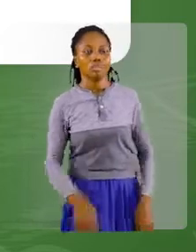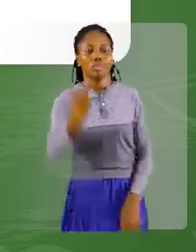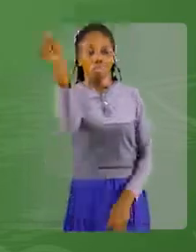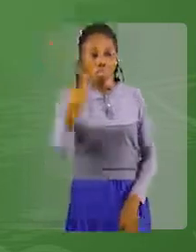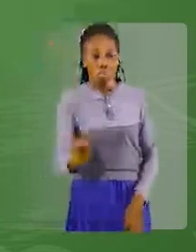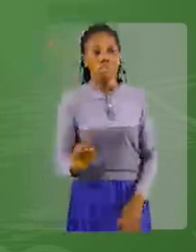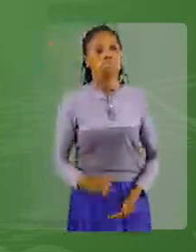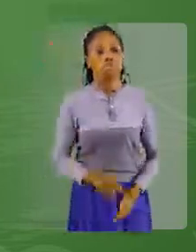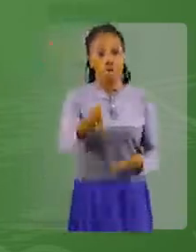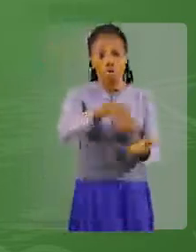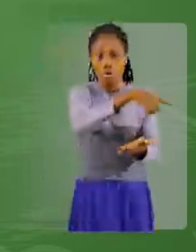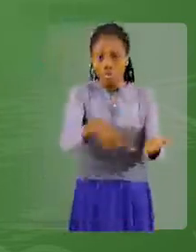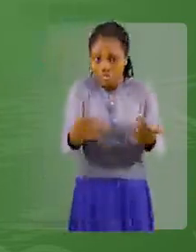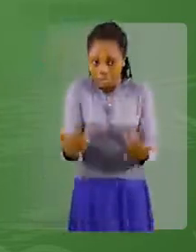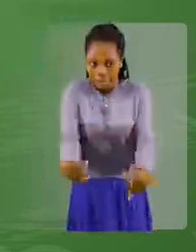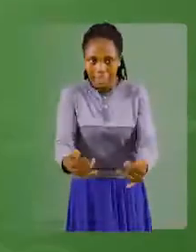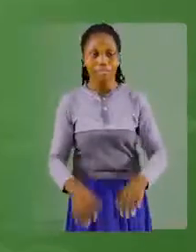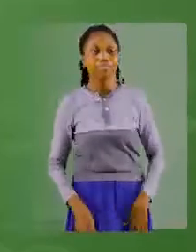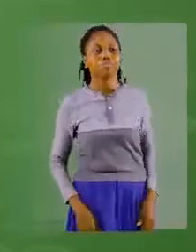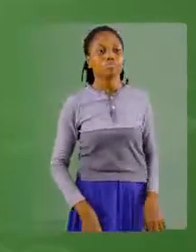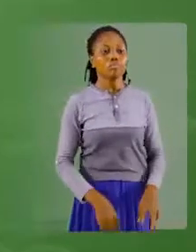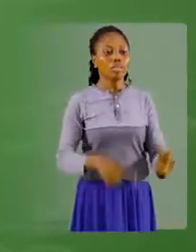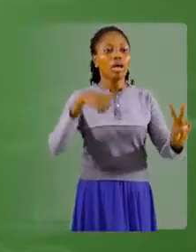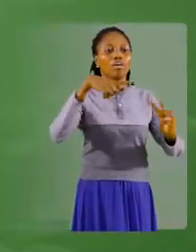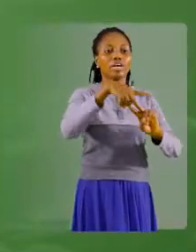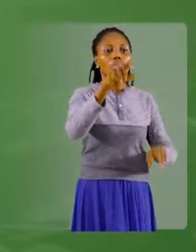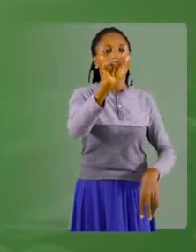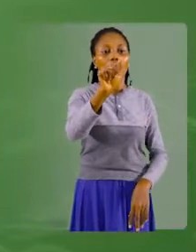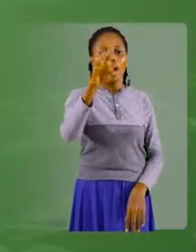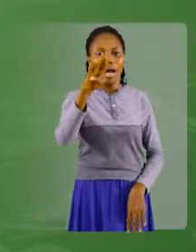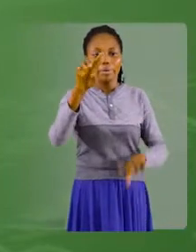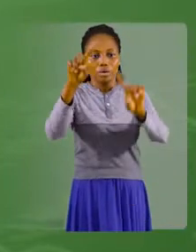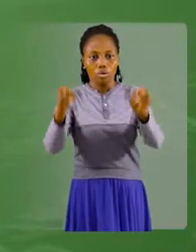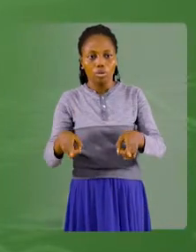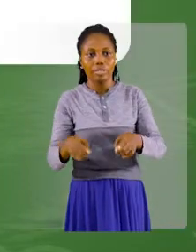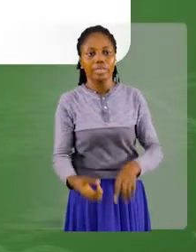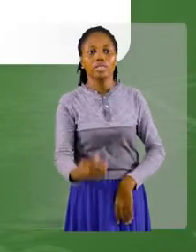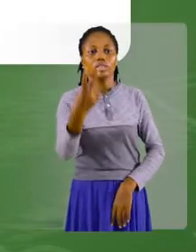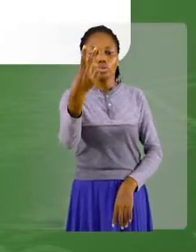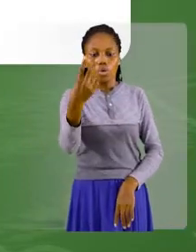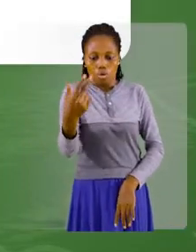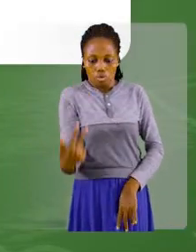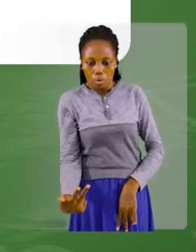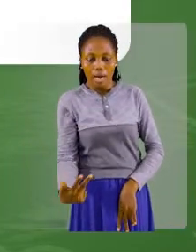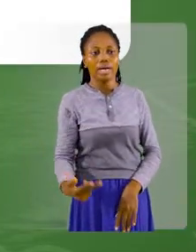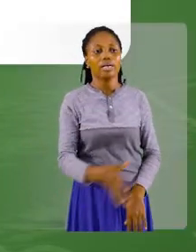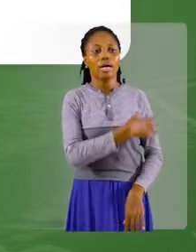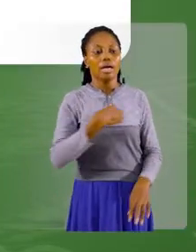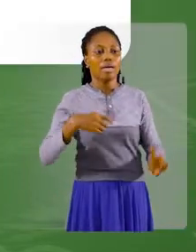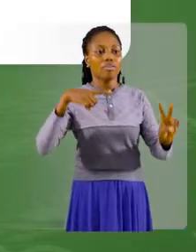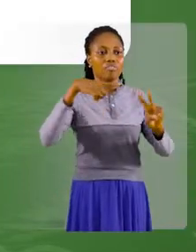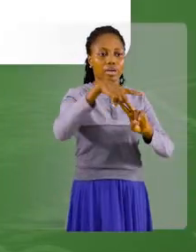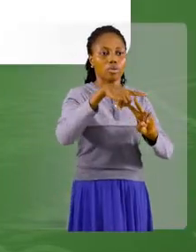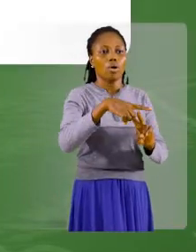Solution. On a le vecteur AB de coordonnées 2, 3 et le vecteur CD